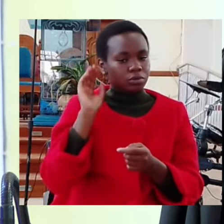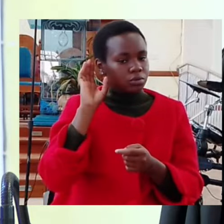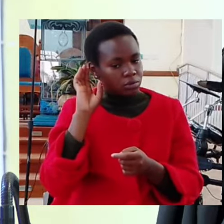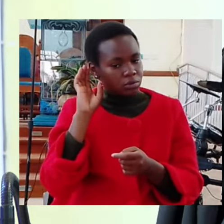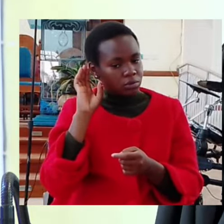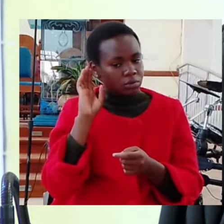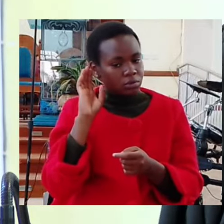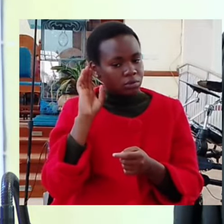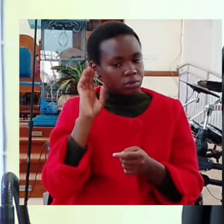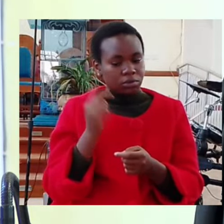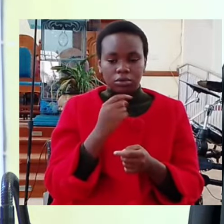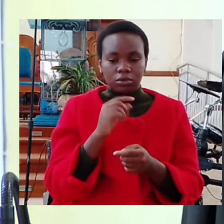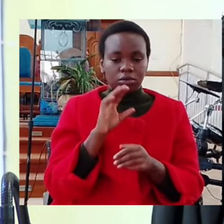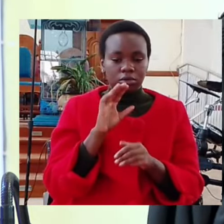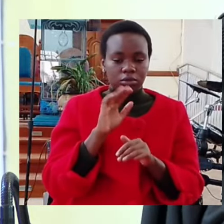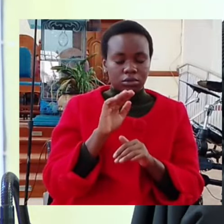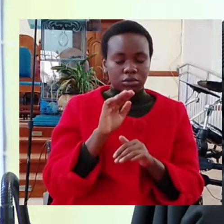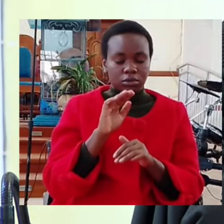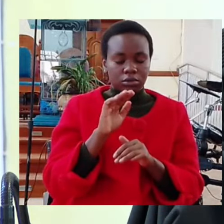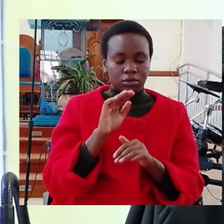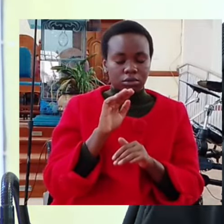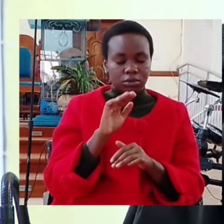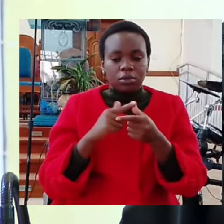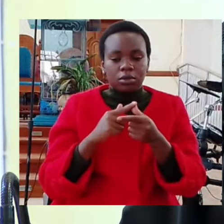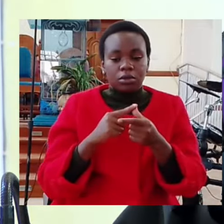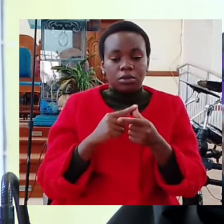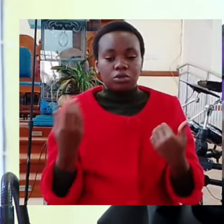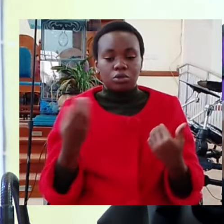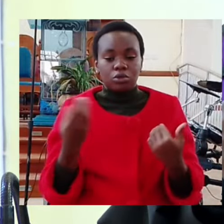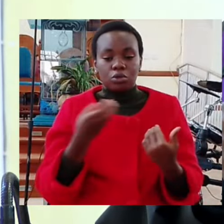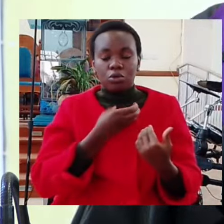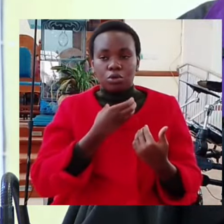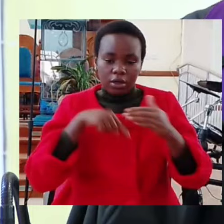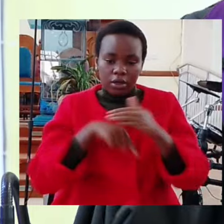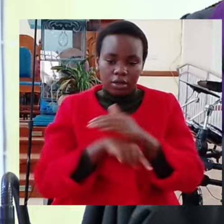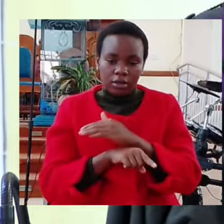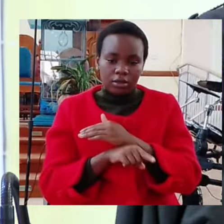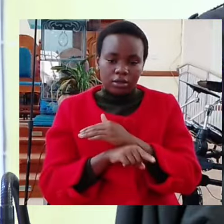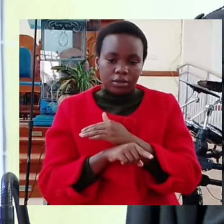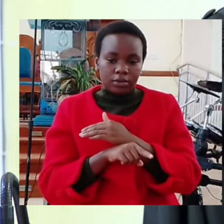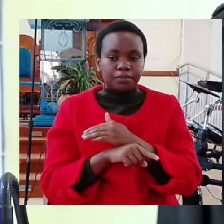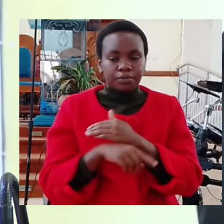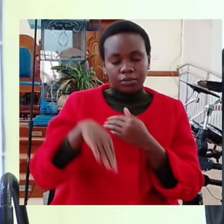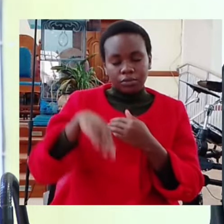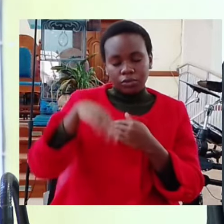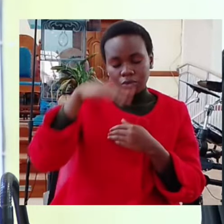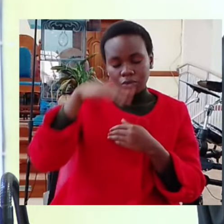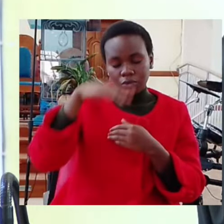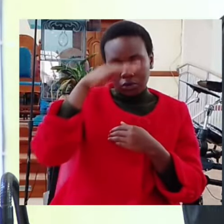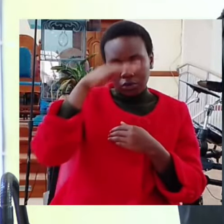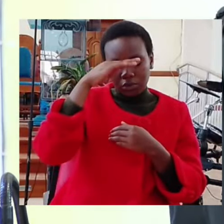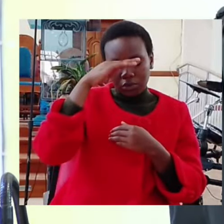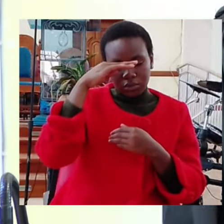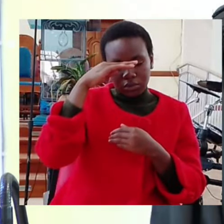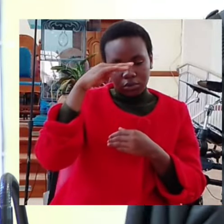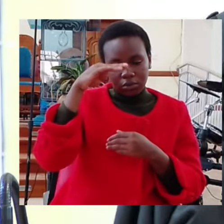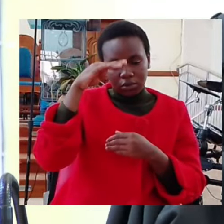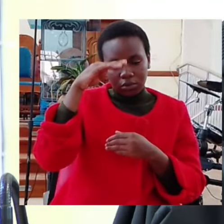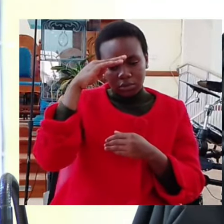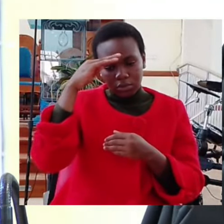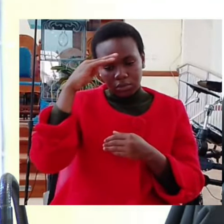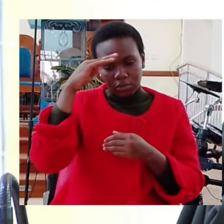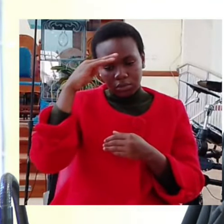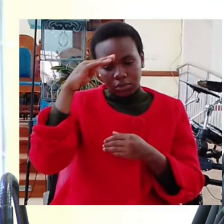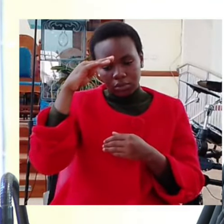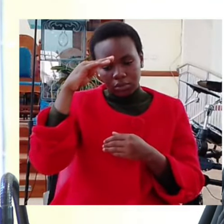turagia. Hede ria mwana wao mwewito aigira theinie wore fire. Nitumumagiriria kana tuonanagiriria